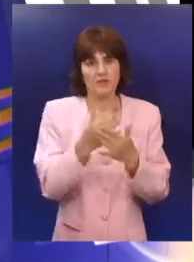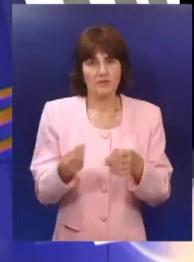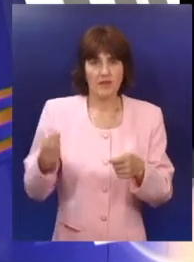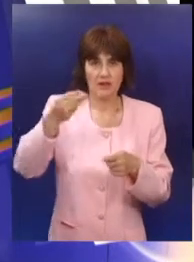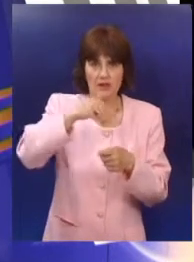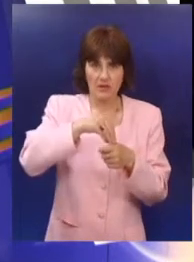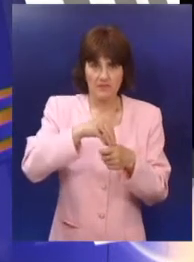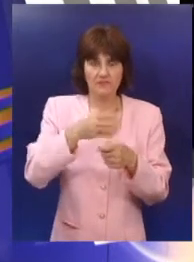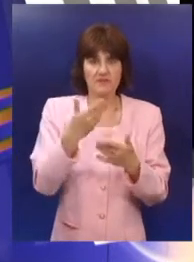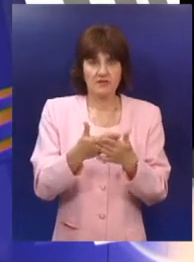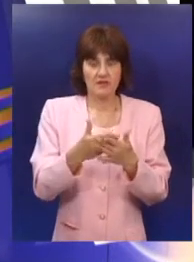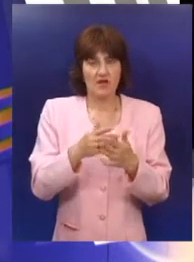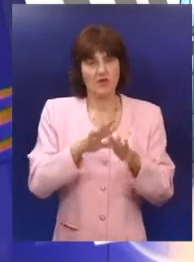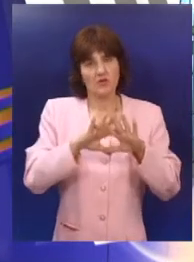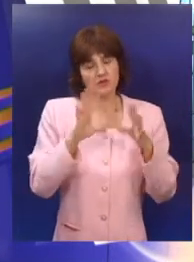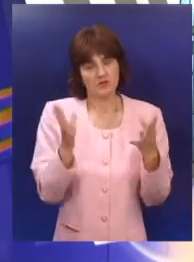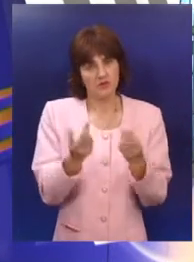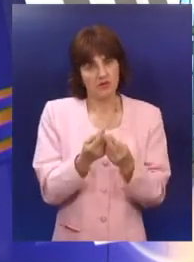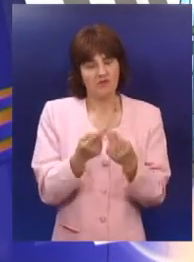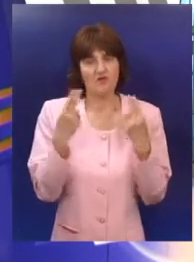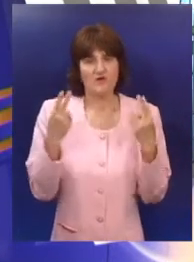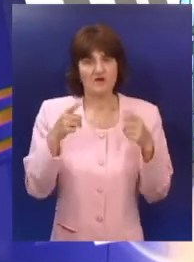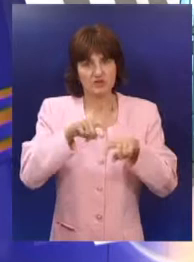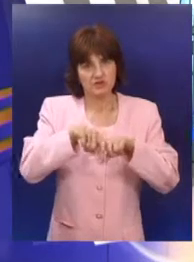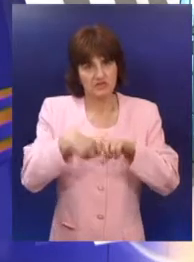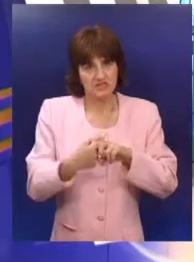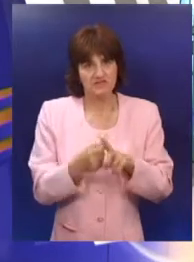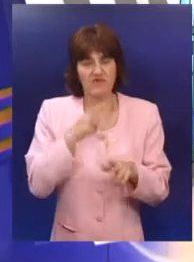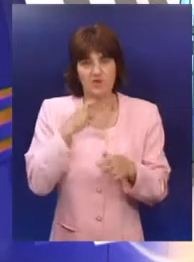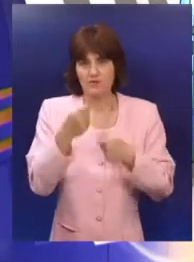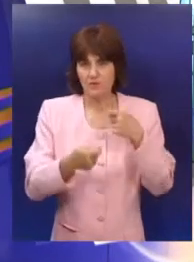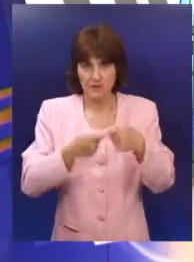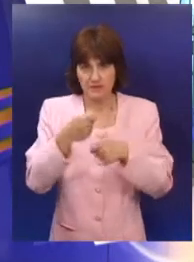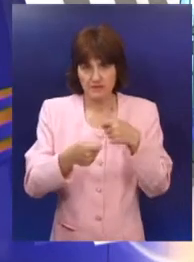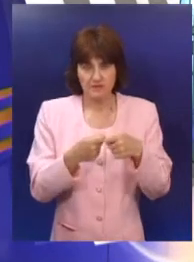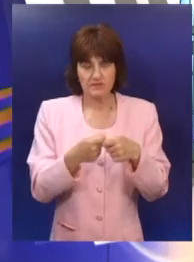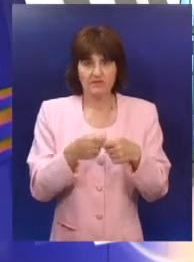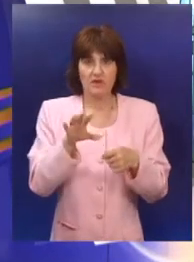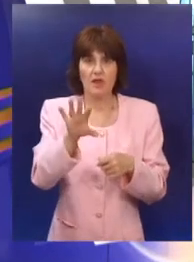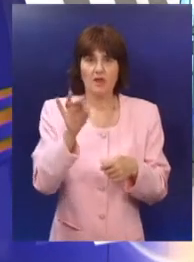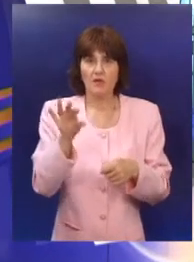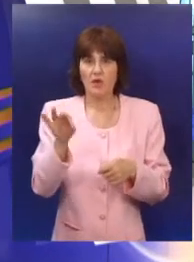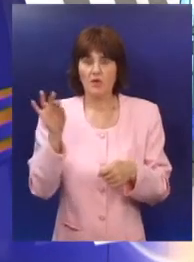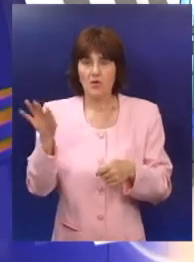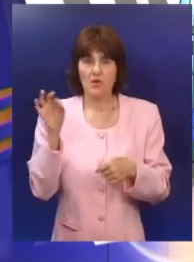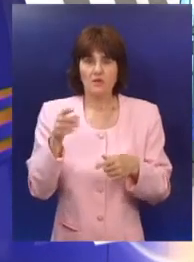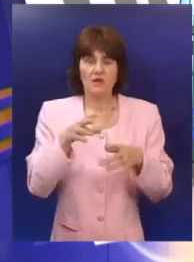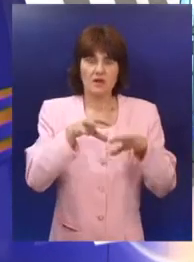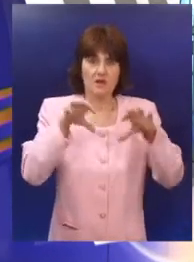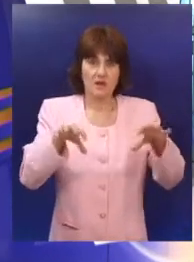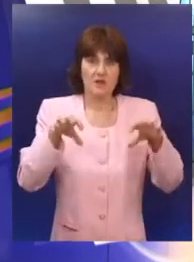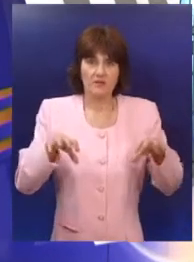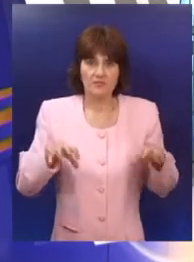miliona. Smatramo da su ovi radovi veoma značajni za grad, upravo su tako i kriterijumi određeni za odabir